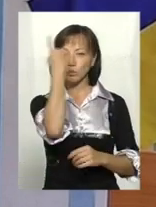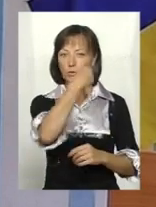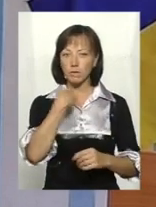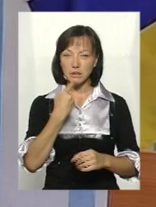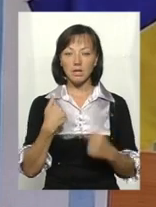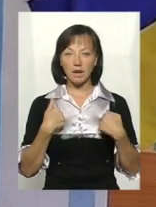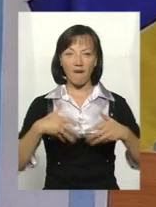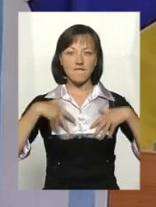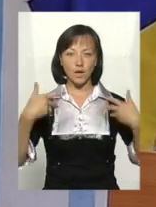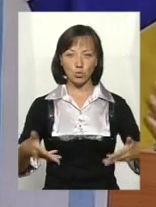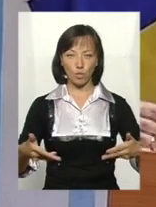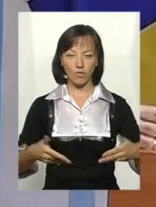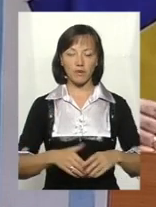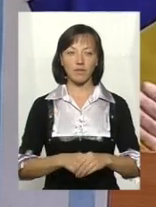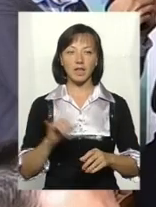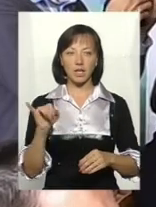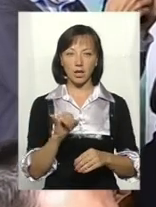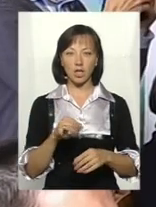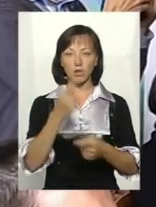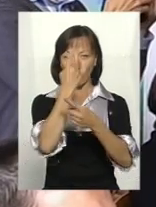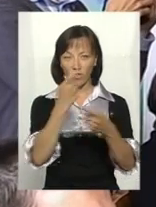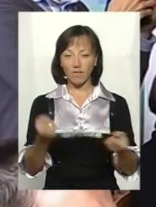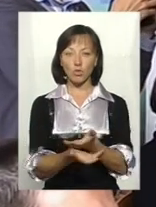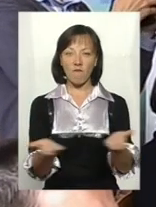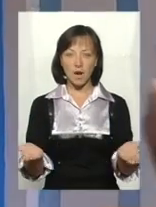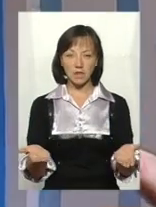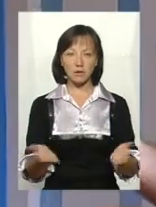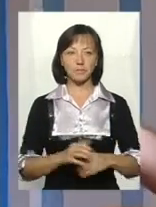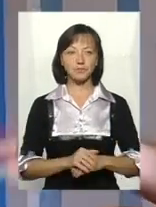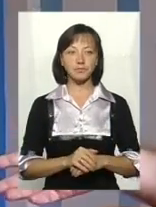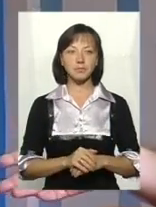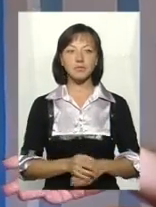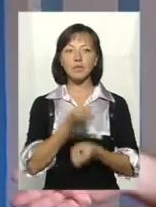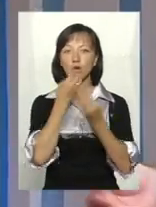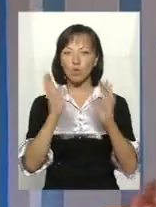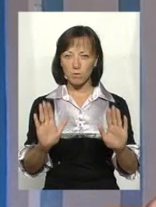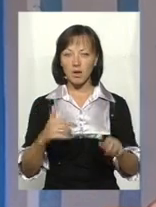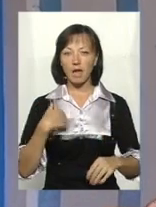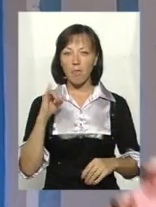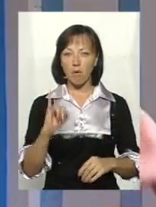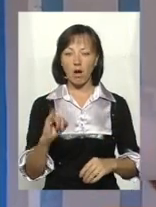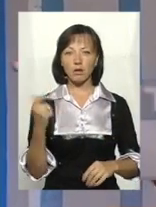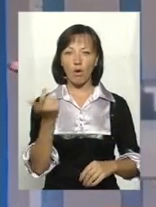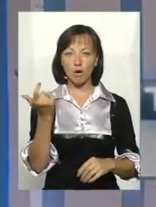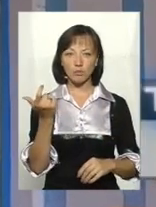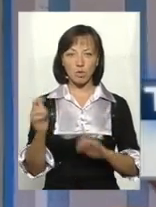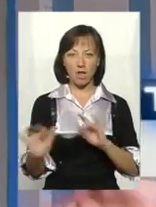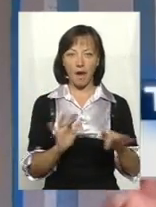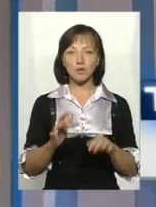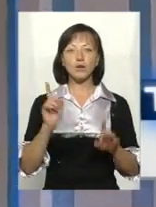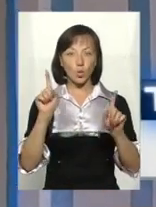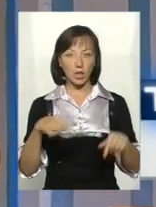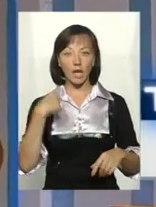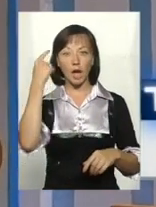я висловив, і довів і до вас, і до свого керівництва. Добре, я поганий господарник, тоді я думаю, що